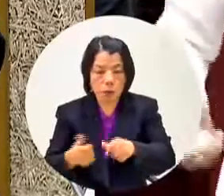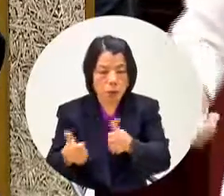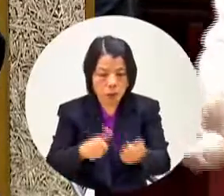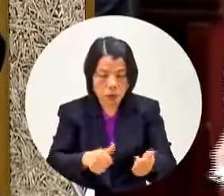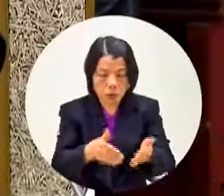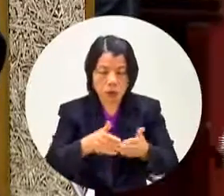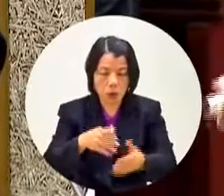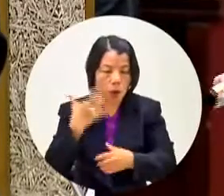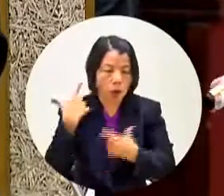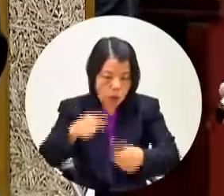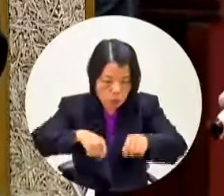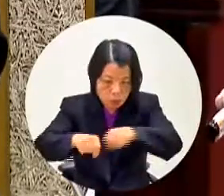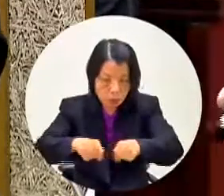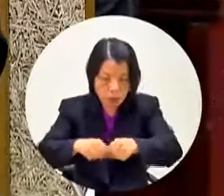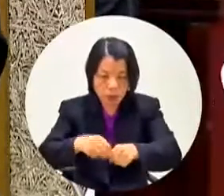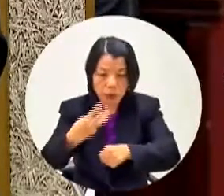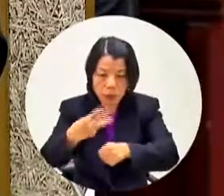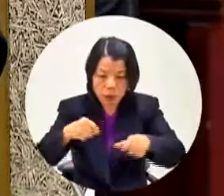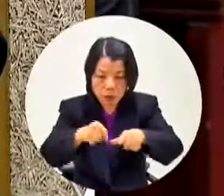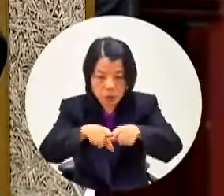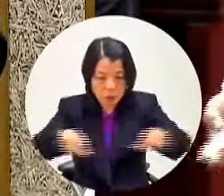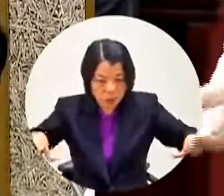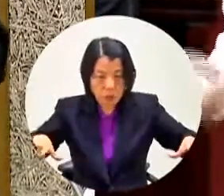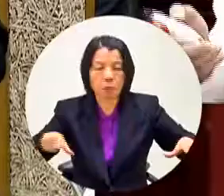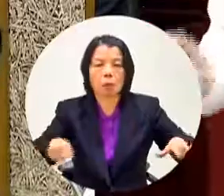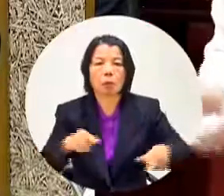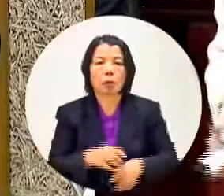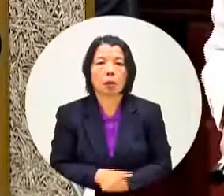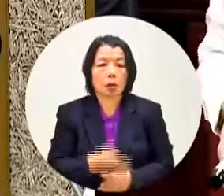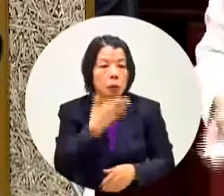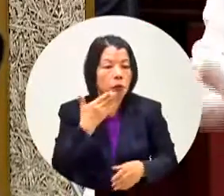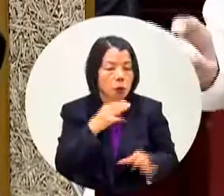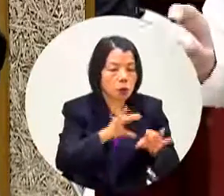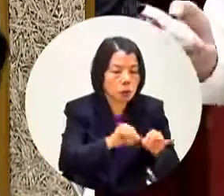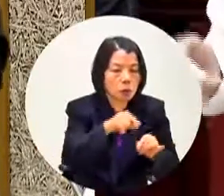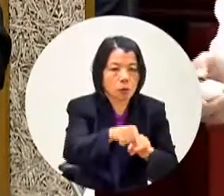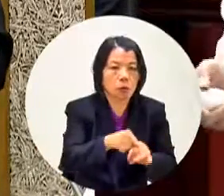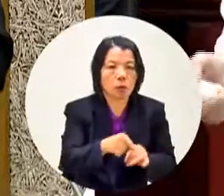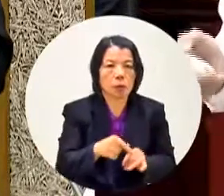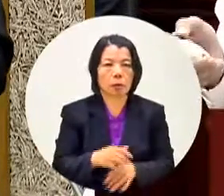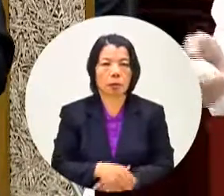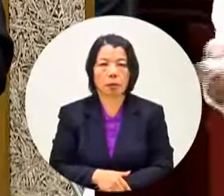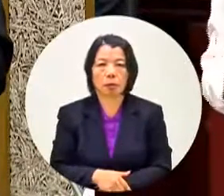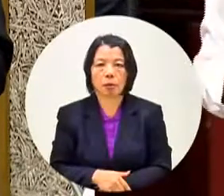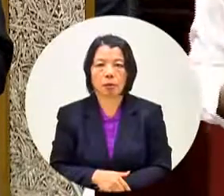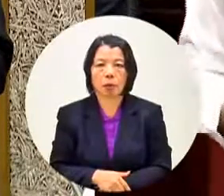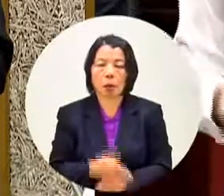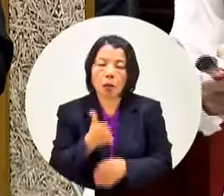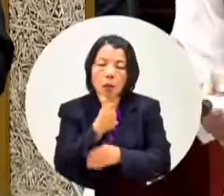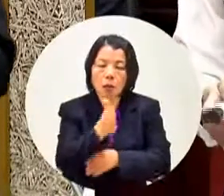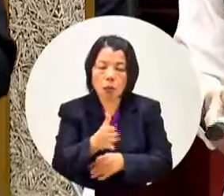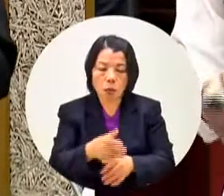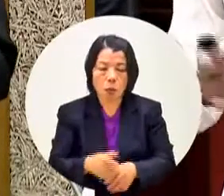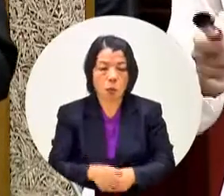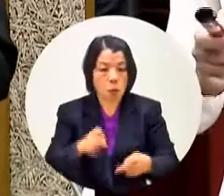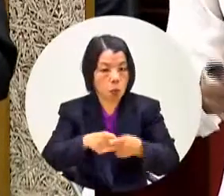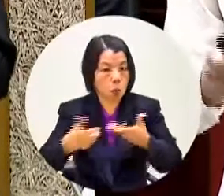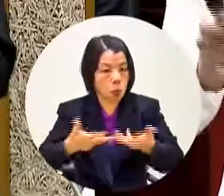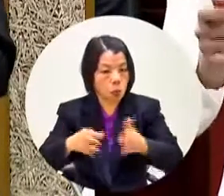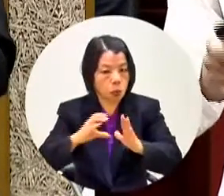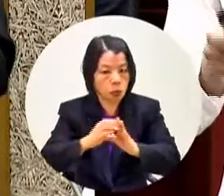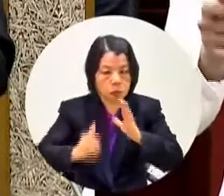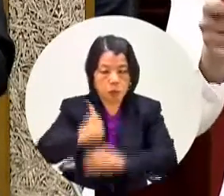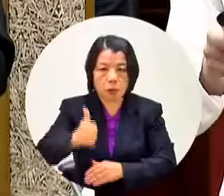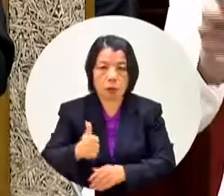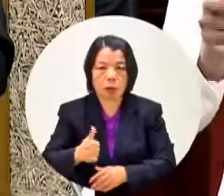您报告。 好， 后面看要我补充， 谢谢， 我再跟您报告。 好吧，谢谢市长。 公务局长请答复。 好，谢